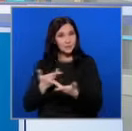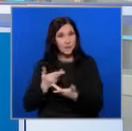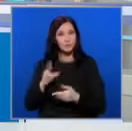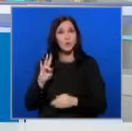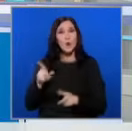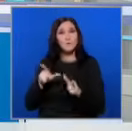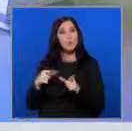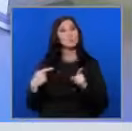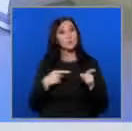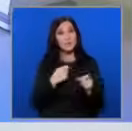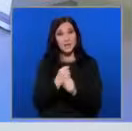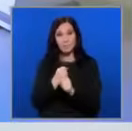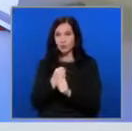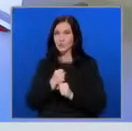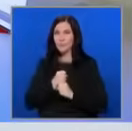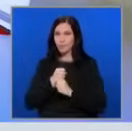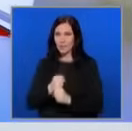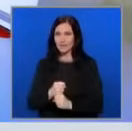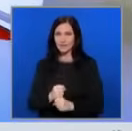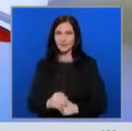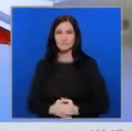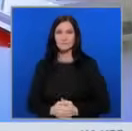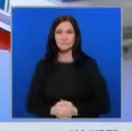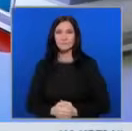Николай Минков проследи работата на депутатите.